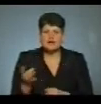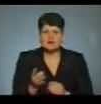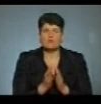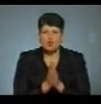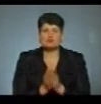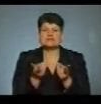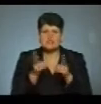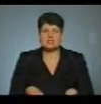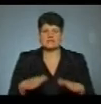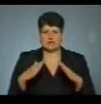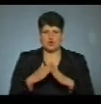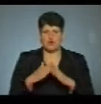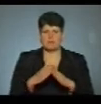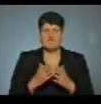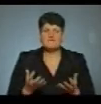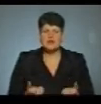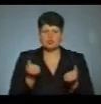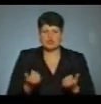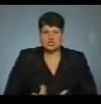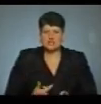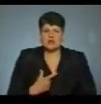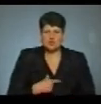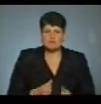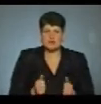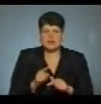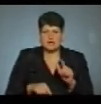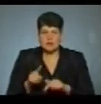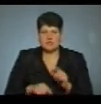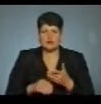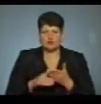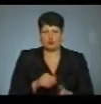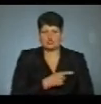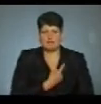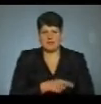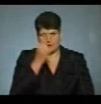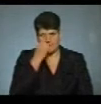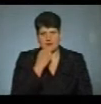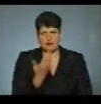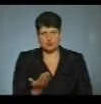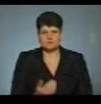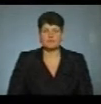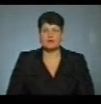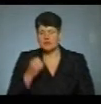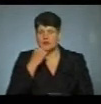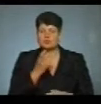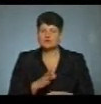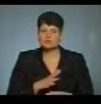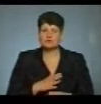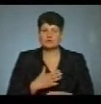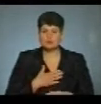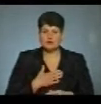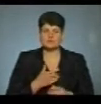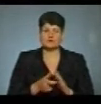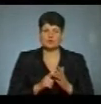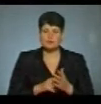просто залишайтеся вдома. Ти можете врятувати життя собі, близьким і допоможете нам, медикам. Дякую. Я вам дуже дякую, що знайшли час і були гостем нашої студії.